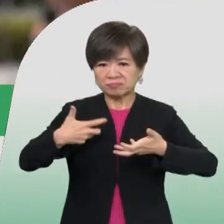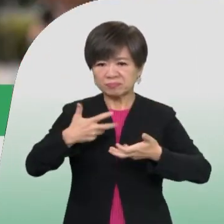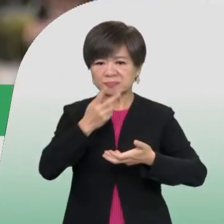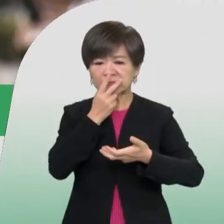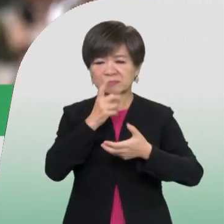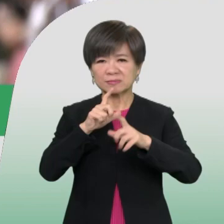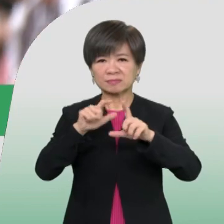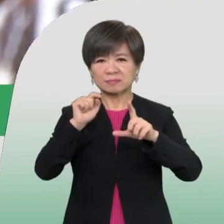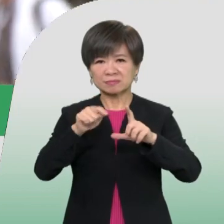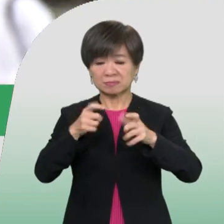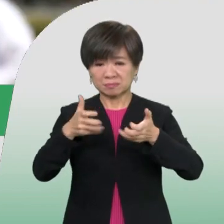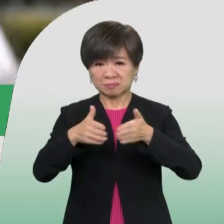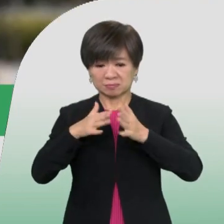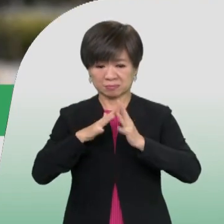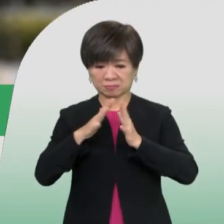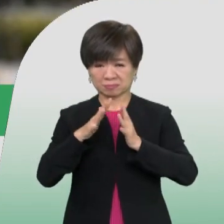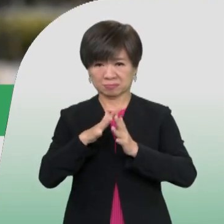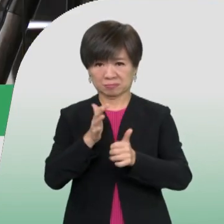今日外国媒体报道，一班人子女推翻到国际行动书面主义，超讨亚太创业嘅战略 TV，